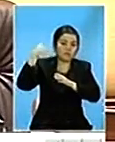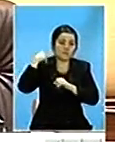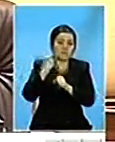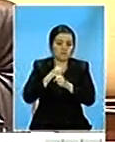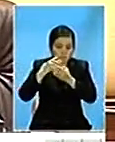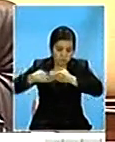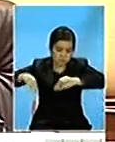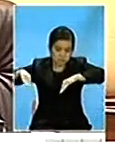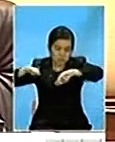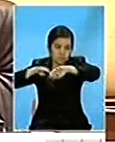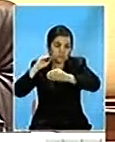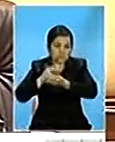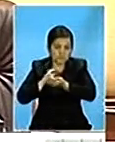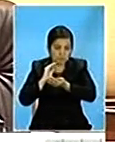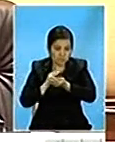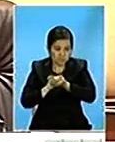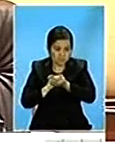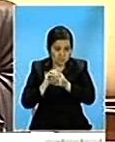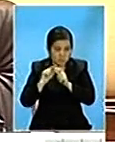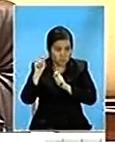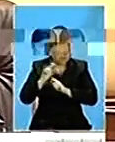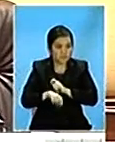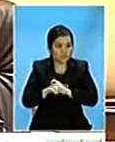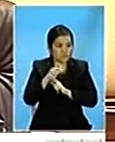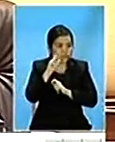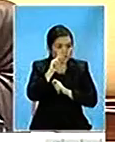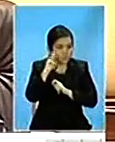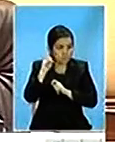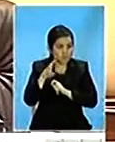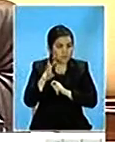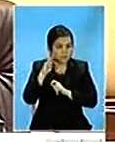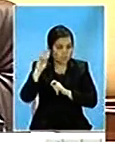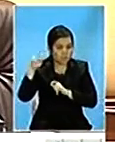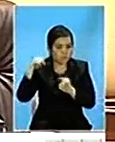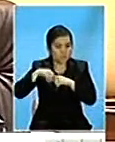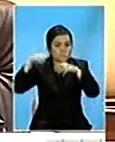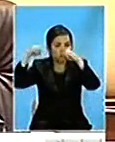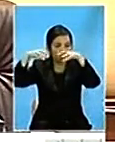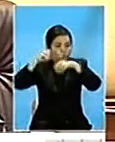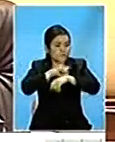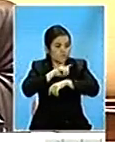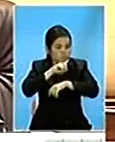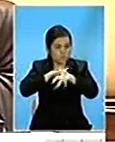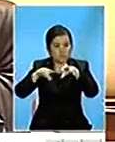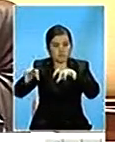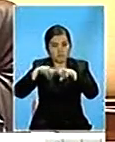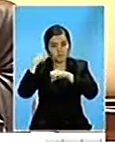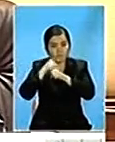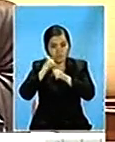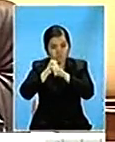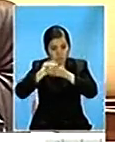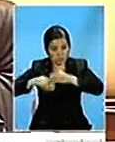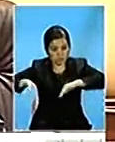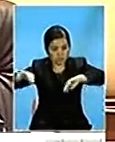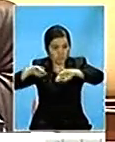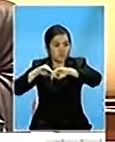ำน้ำพุงที่ประมาณกม67ซึ่งเป็นเขื่อนของการไฟฟ้าฝ่ายผลิตที่ดำเนินการกันอยู่ตั้งแต่นั้น